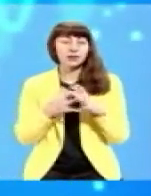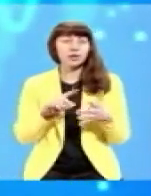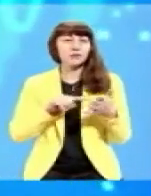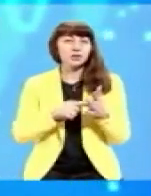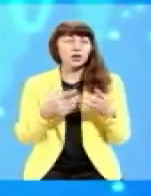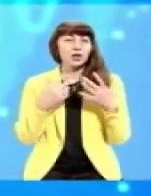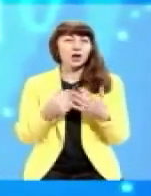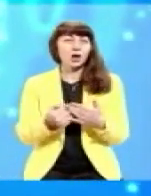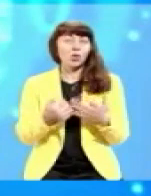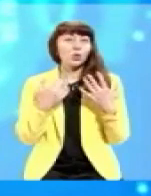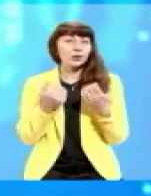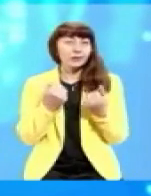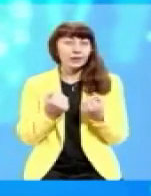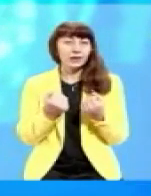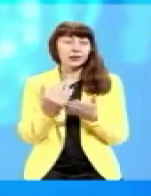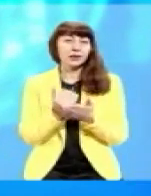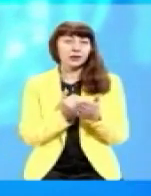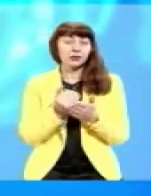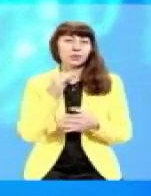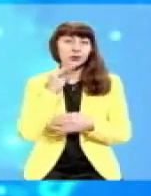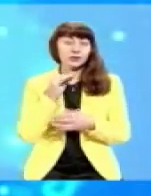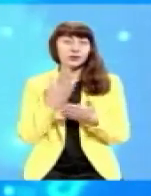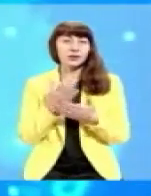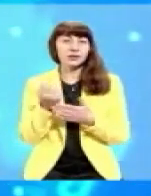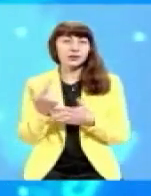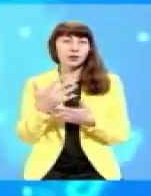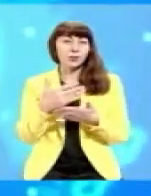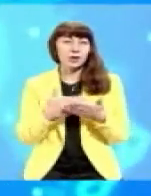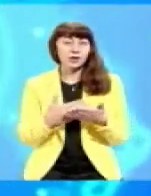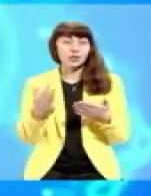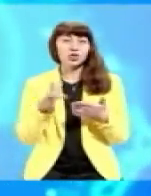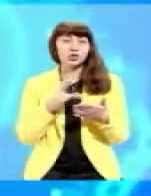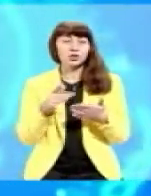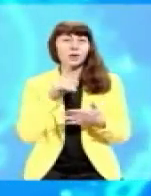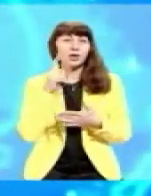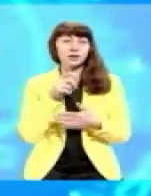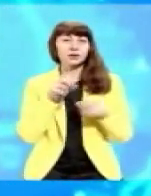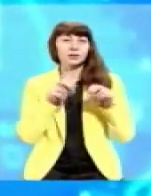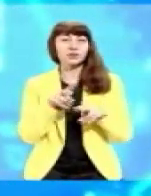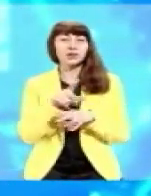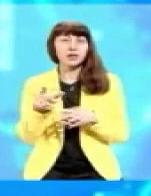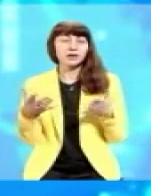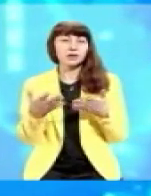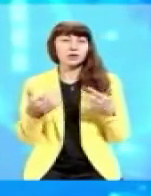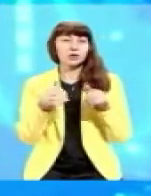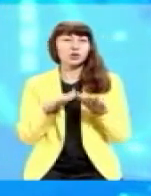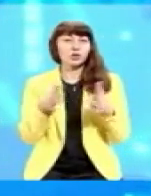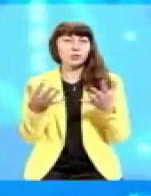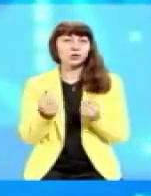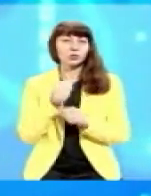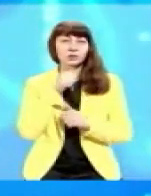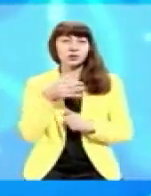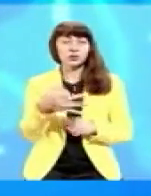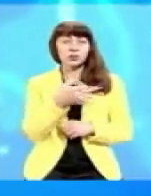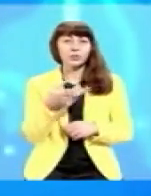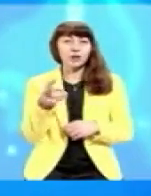укрепления кадрового потенциала в Казахстане действует ряд программ, рассчитанных на молодых специалистов. Какие меры принимают в Кустанайской